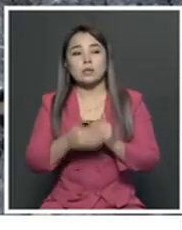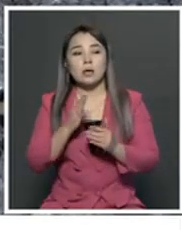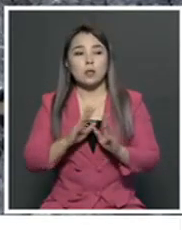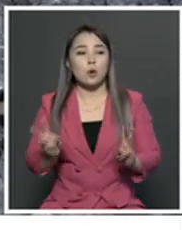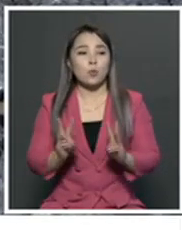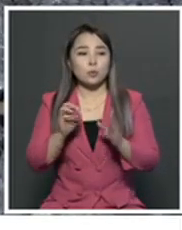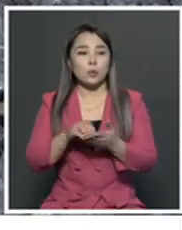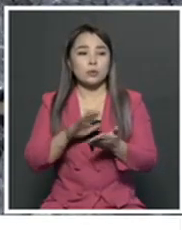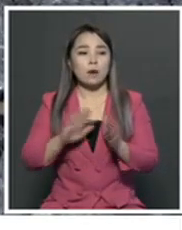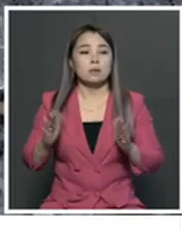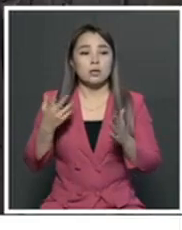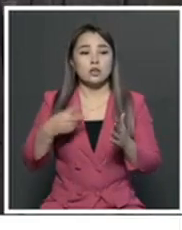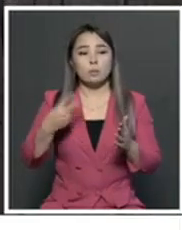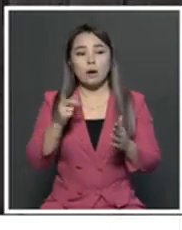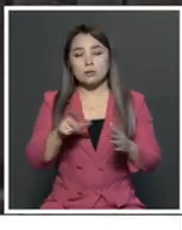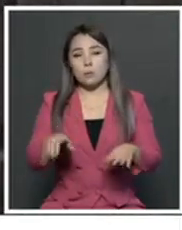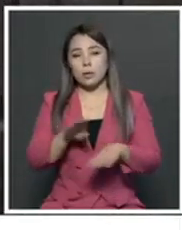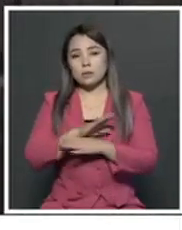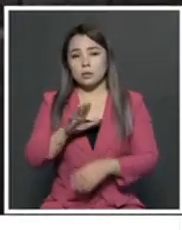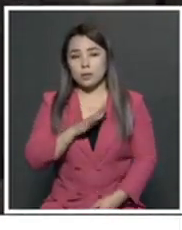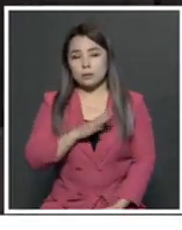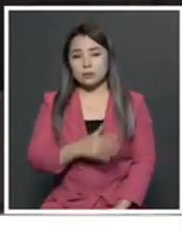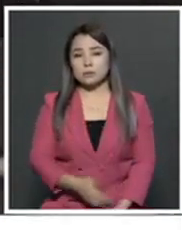өрт оқиғасы тіркеліп, 22 адам қаза тапқан.